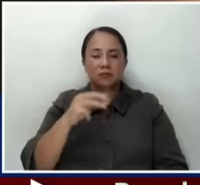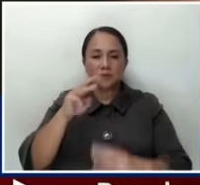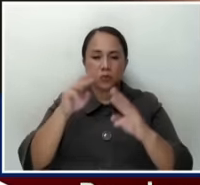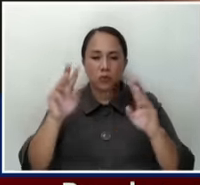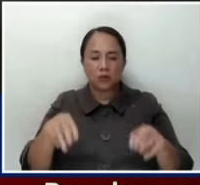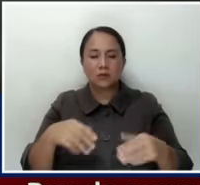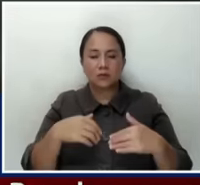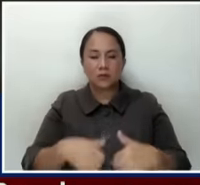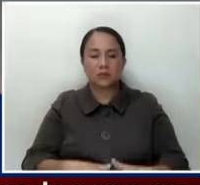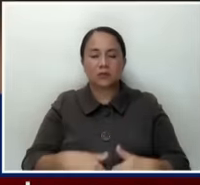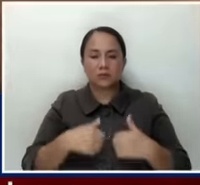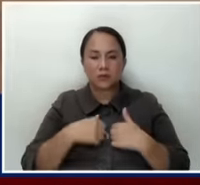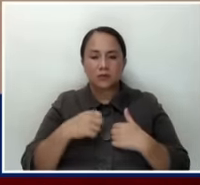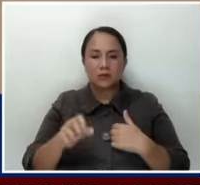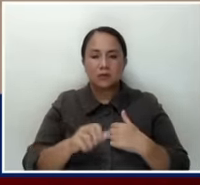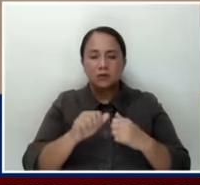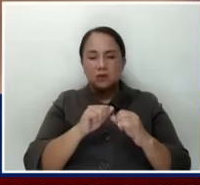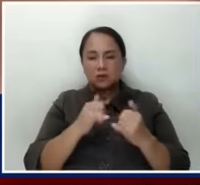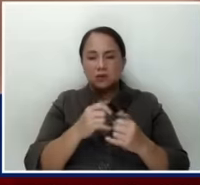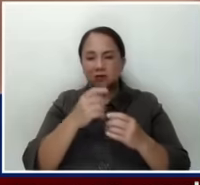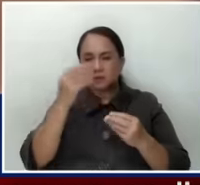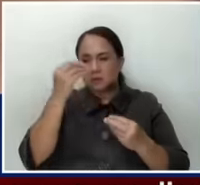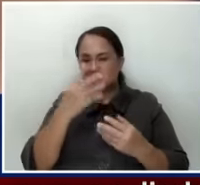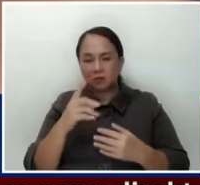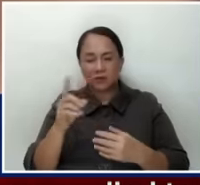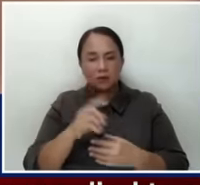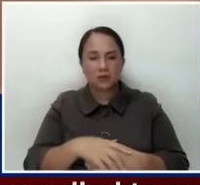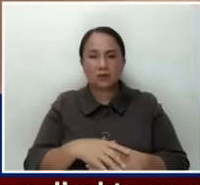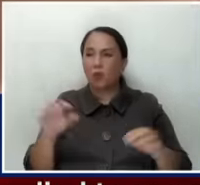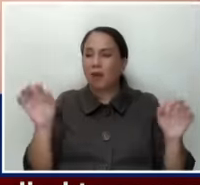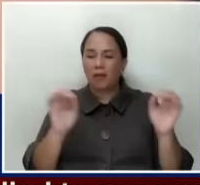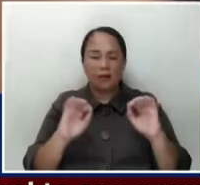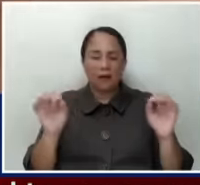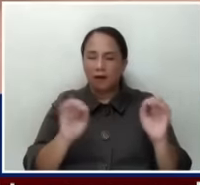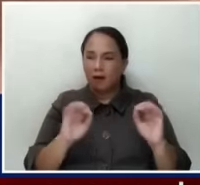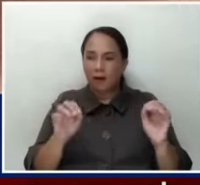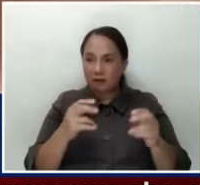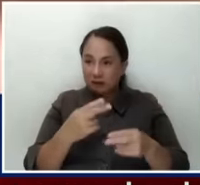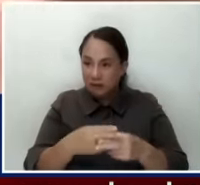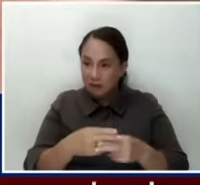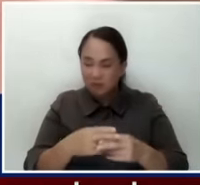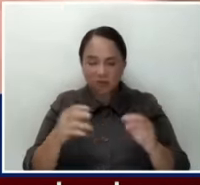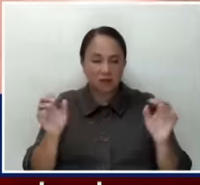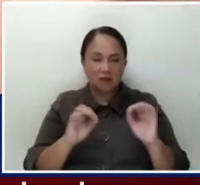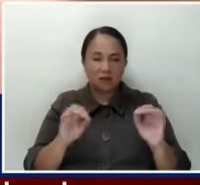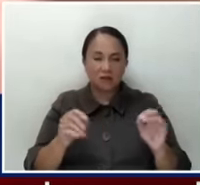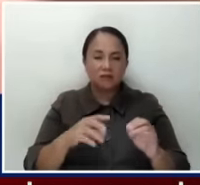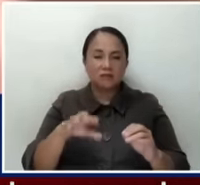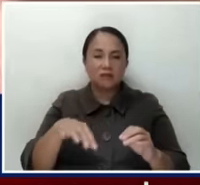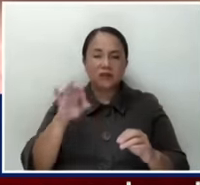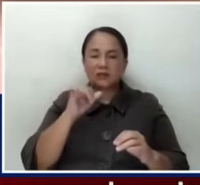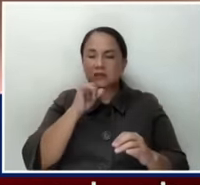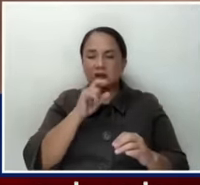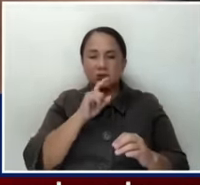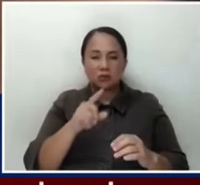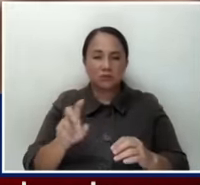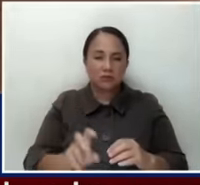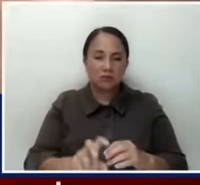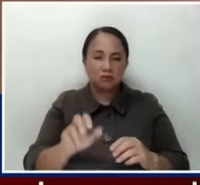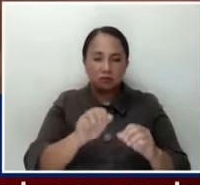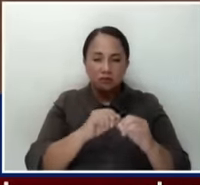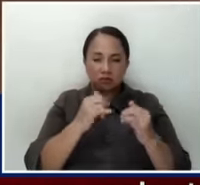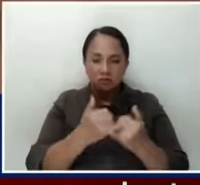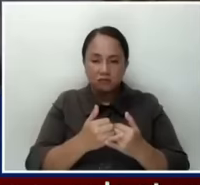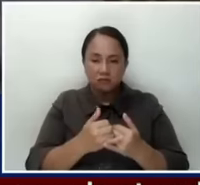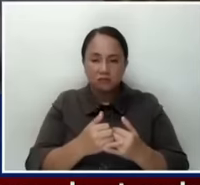naka-address ang travel agency, pero ayon dito, wala sila ganong tenant. Napag-alaman na hindi totoong travel agency ang